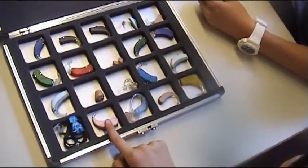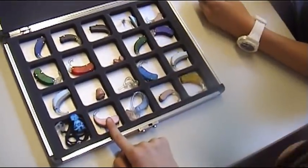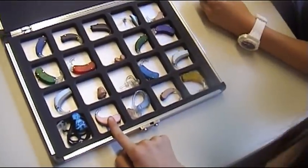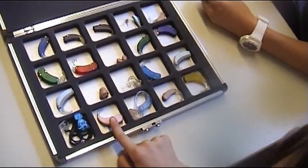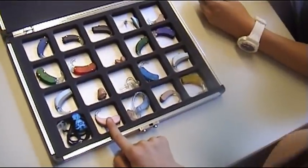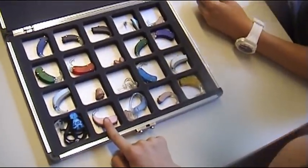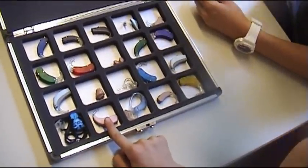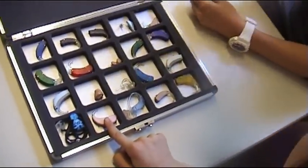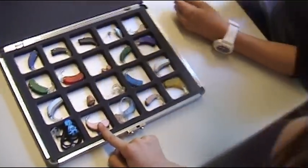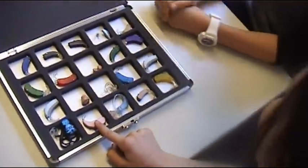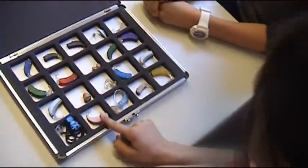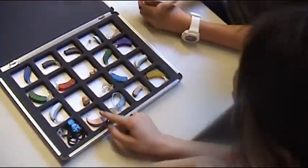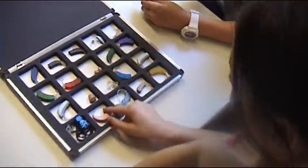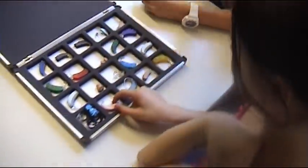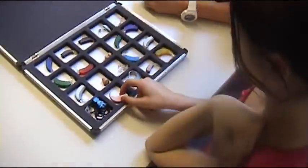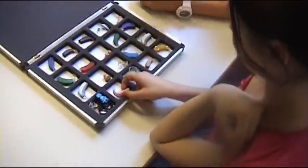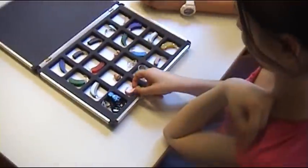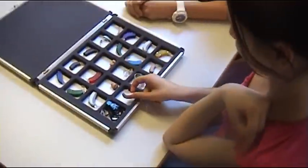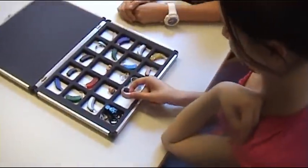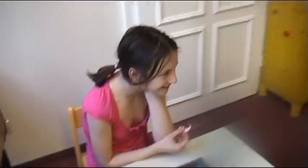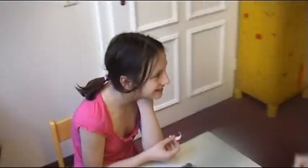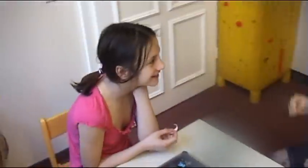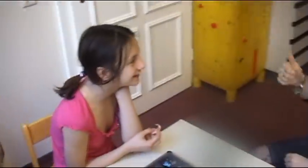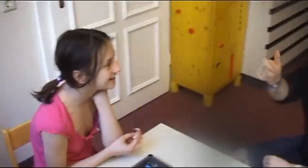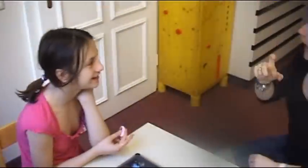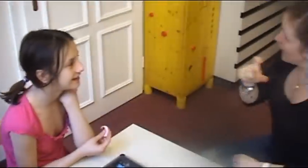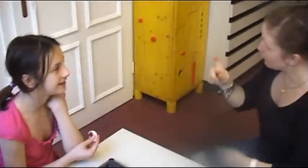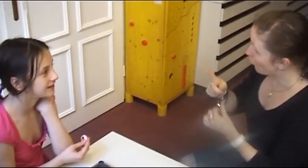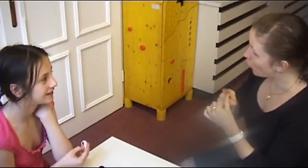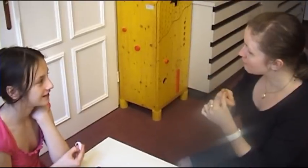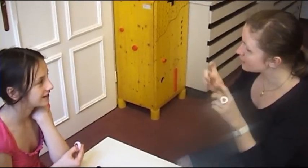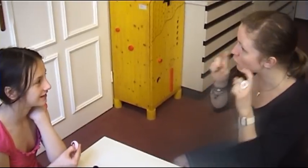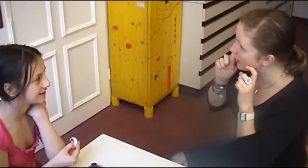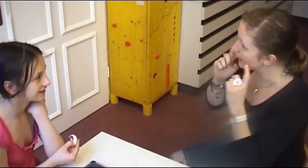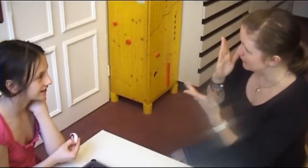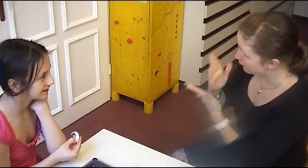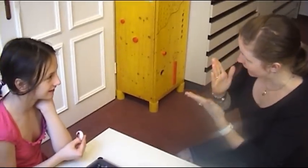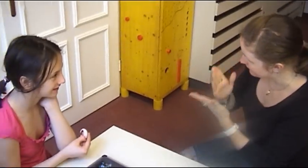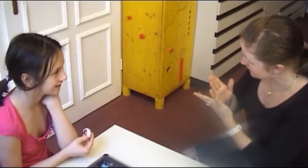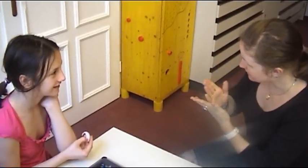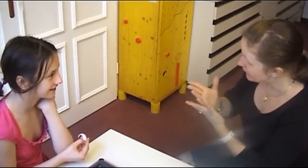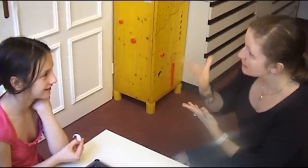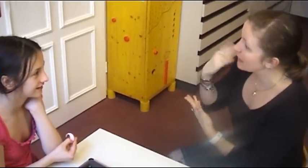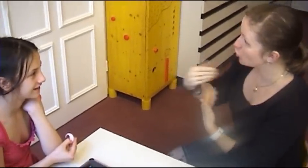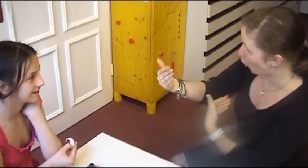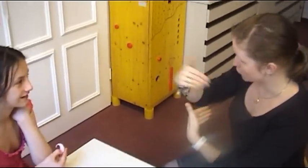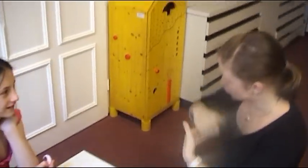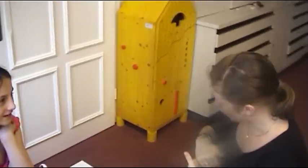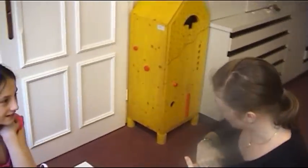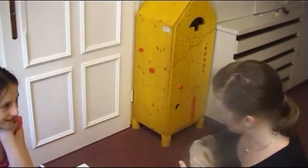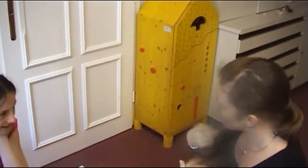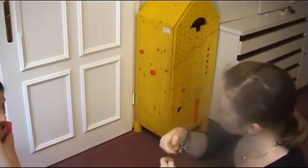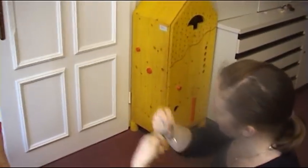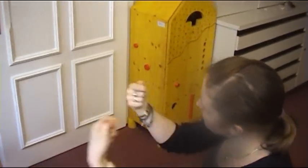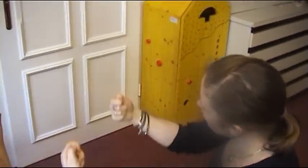Ein rosarotes Hörgerät? Okay, bitte nimm's dir. Und in einer Woche, wenn die Hörgeräte fertig sind, dann kommst